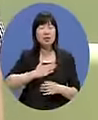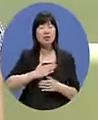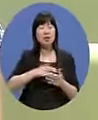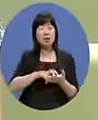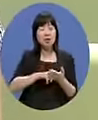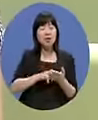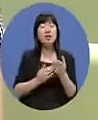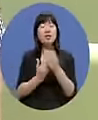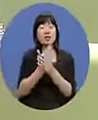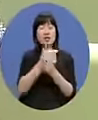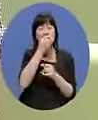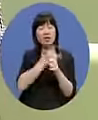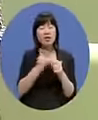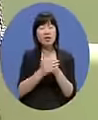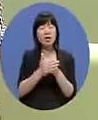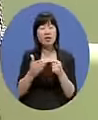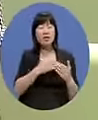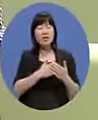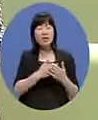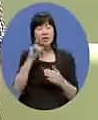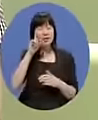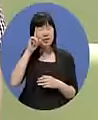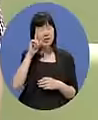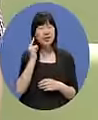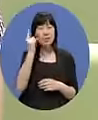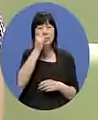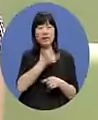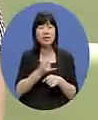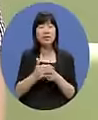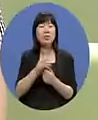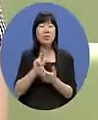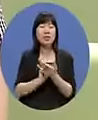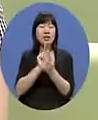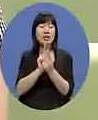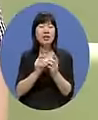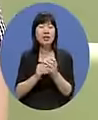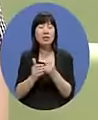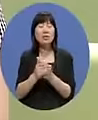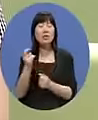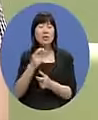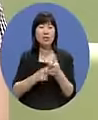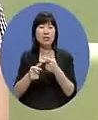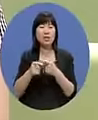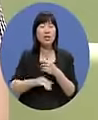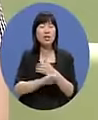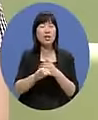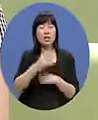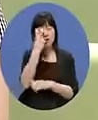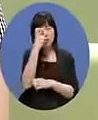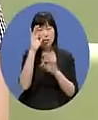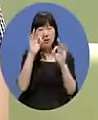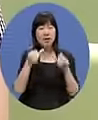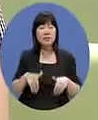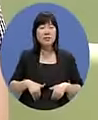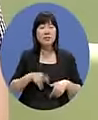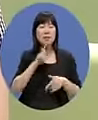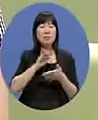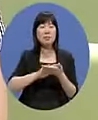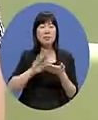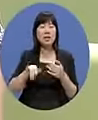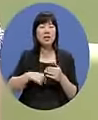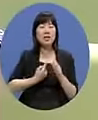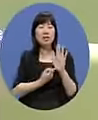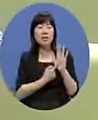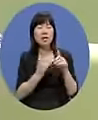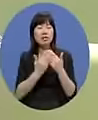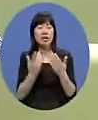불안을 유발하거든요. 그래서 이렇게 긴장도를 높이면서 문제가 생길 수 있기 때문에 그건 조금 더 우리가 좀 지켜봐야 될 부분일 것 같습니다. 네. 자기